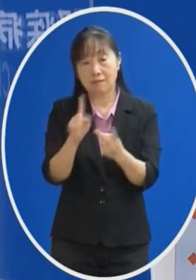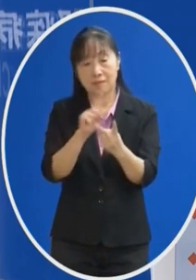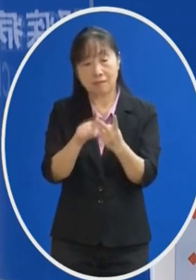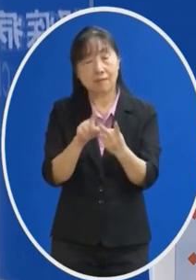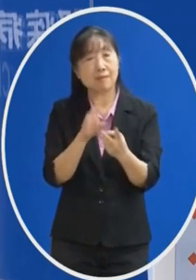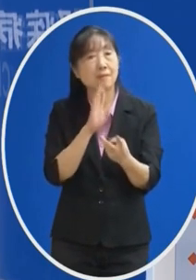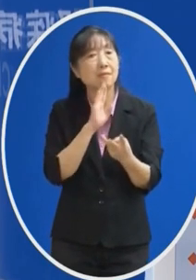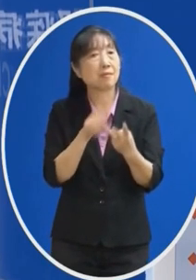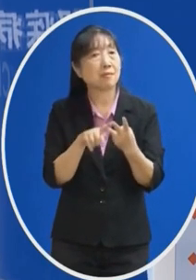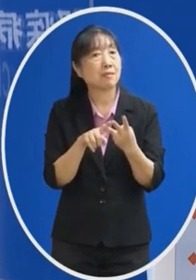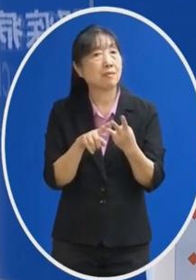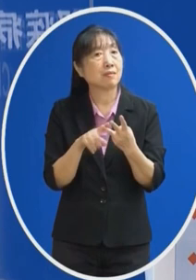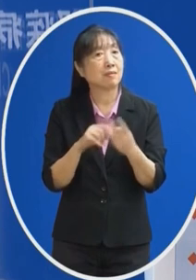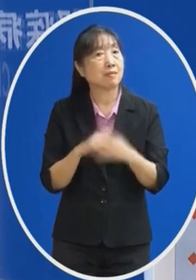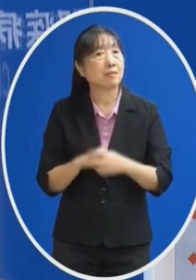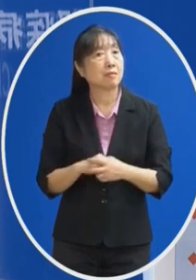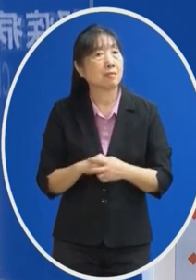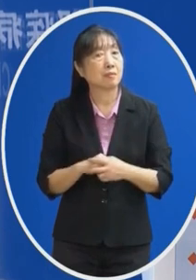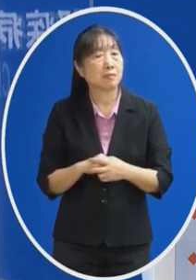个